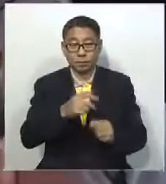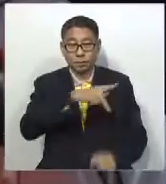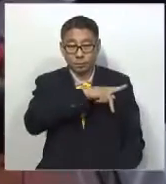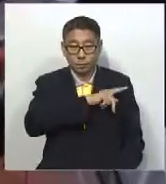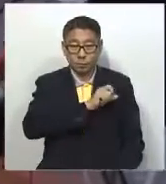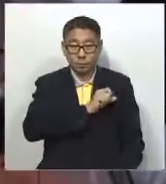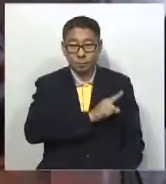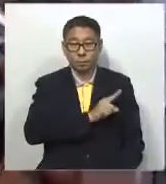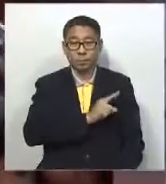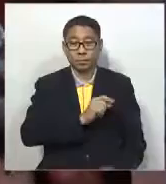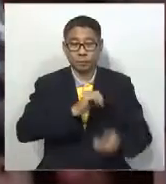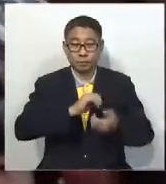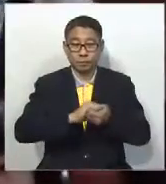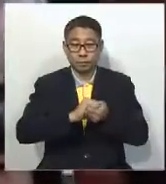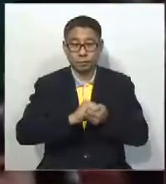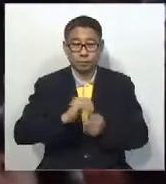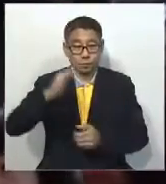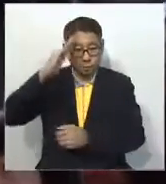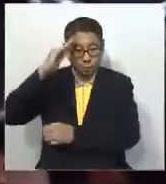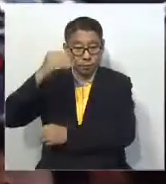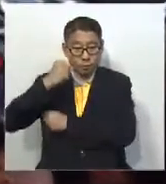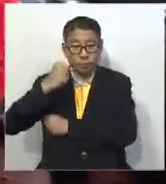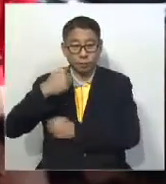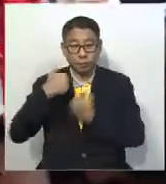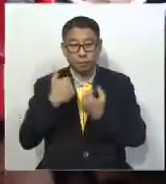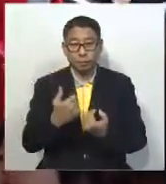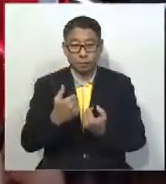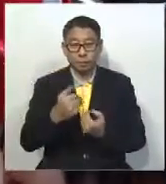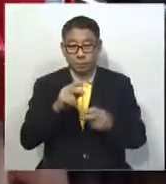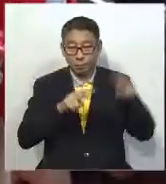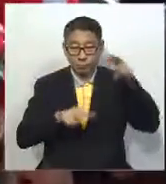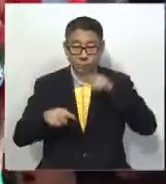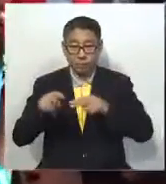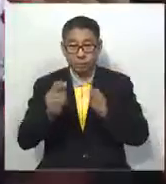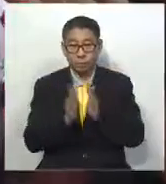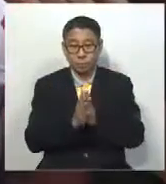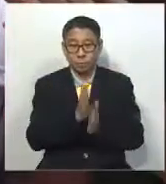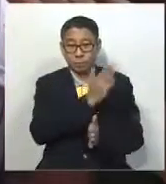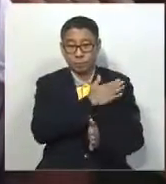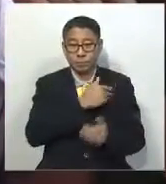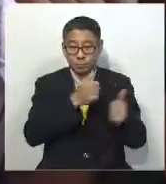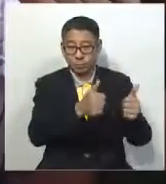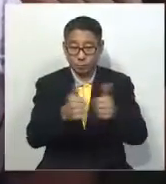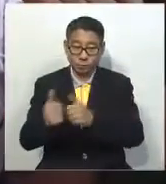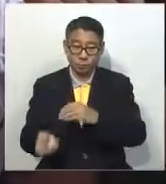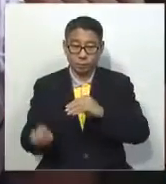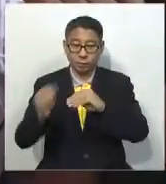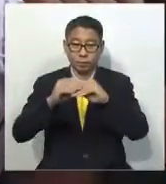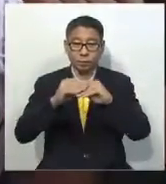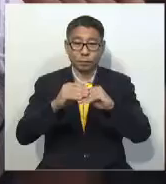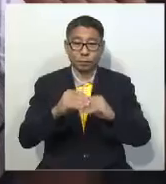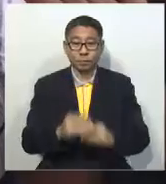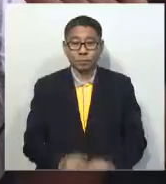ำนักพระพุทธศาสนาและหน่วยงานความมั่นคงในพื้นที่เพื่อดูแลความปลอดภัยคณะสงฆ์ให้มีประสิทธิภาพมากยิ่